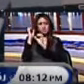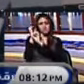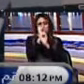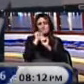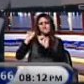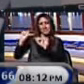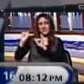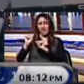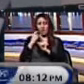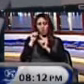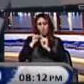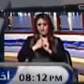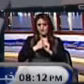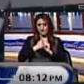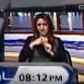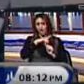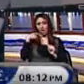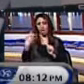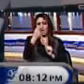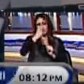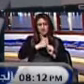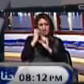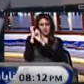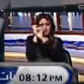خاصة، ورصدت عدسة موقع صحيفة